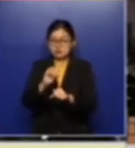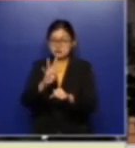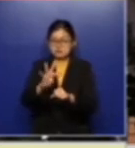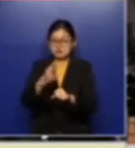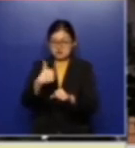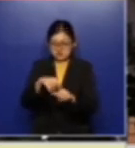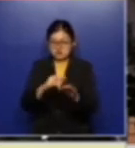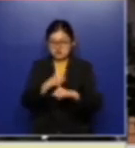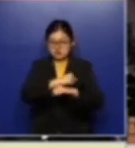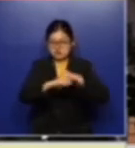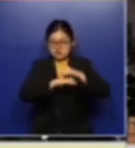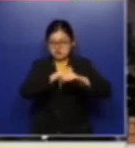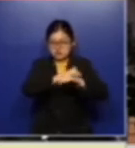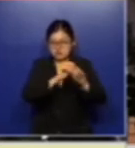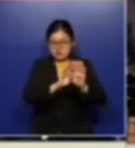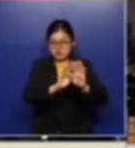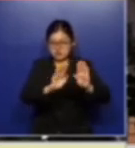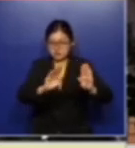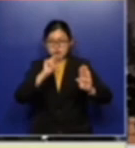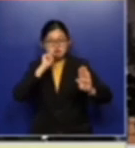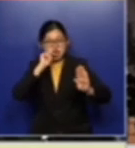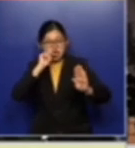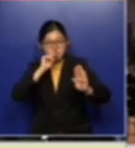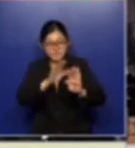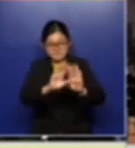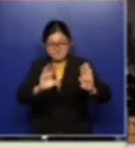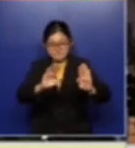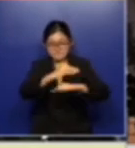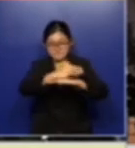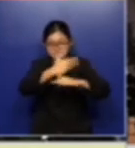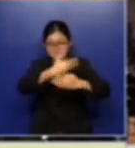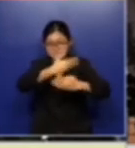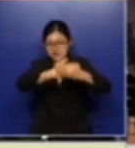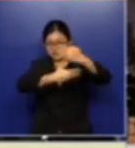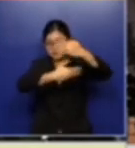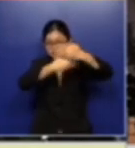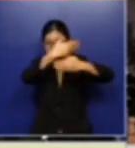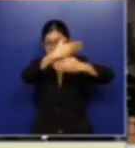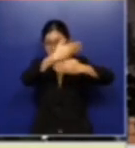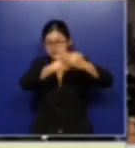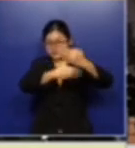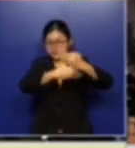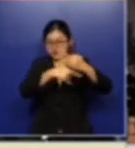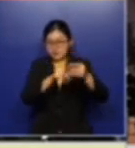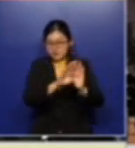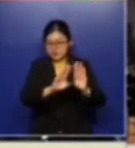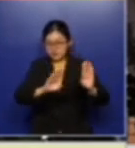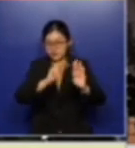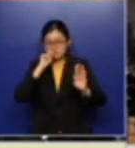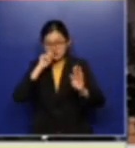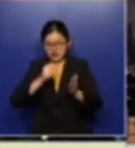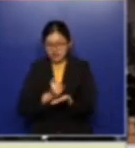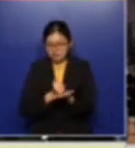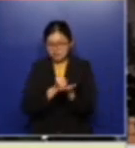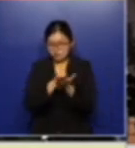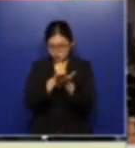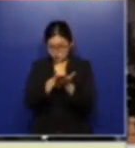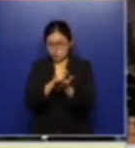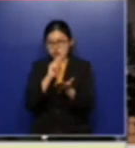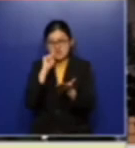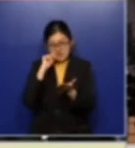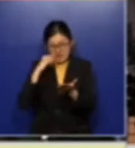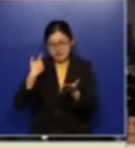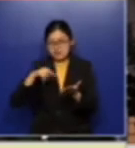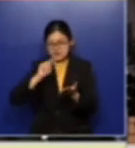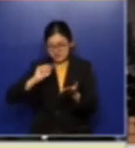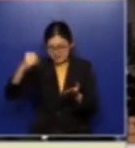างประตูน้ำบ้านนาแก่งคอยอันเนี้ยจะช่วยน้ำท่านได้ประตูน้ำผม